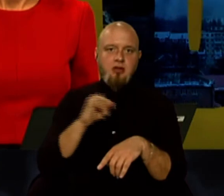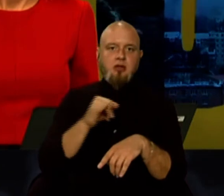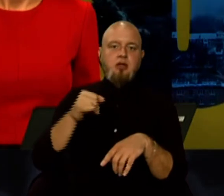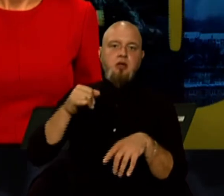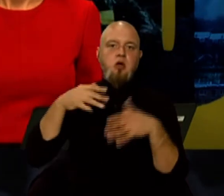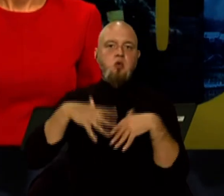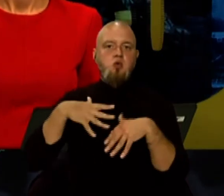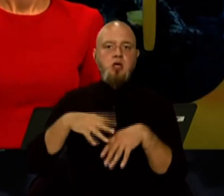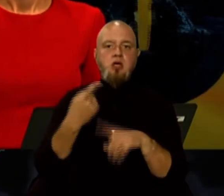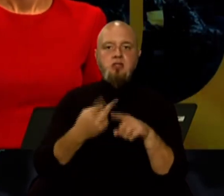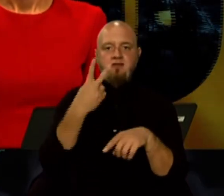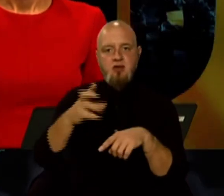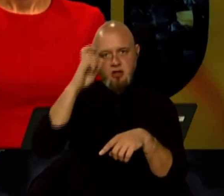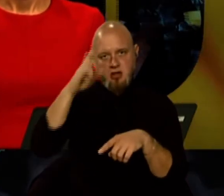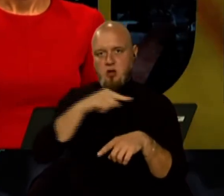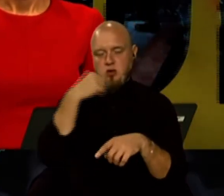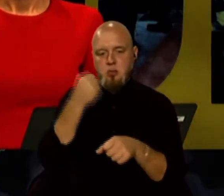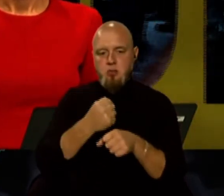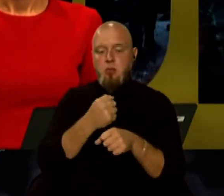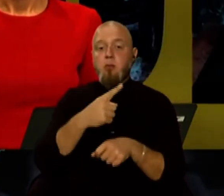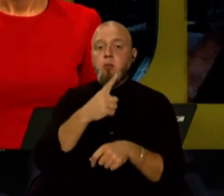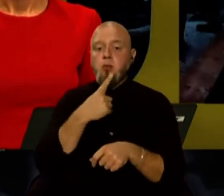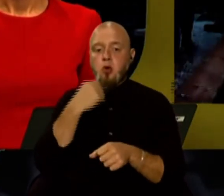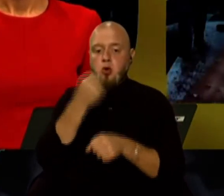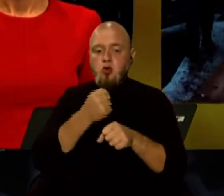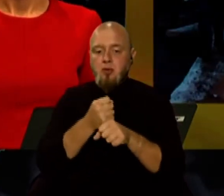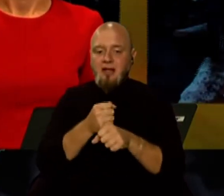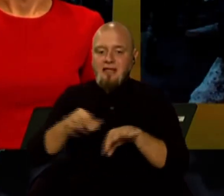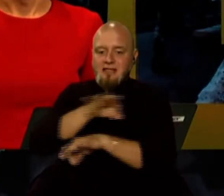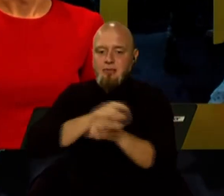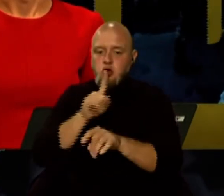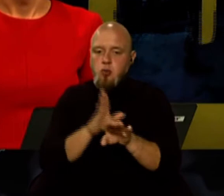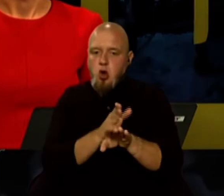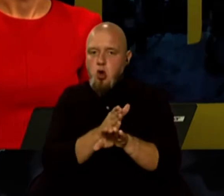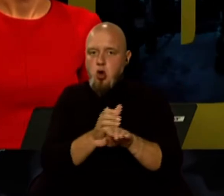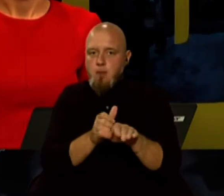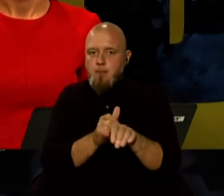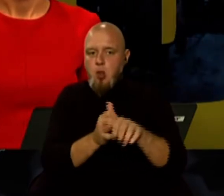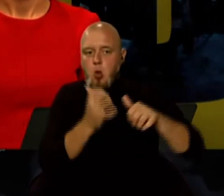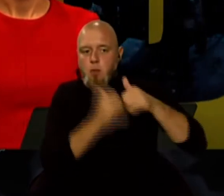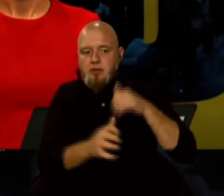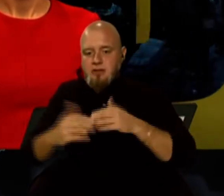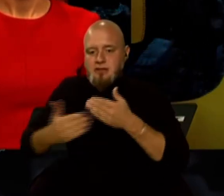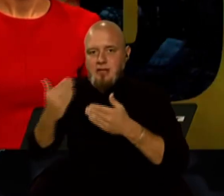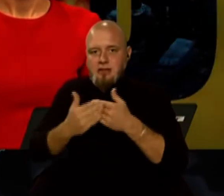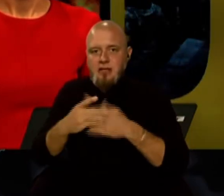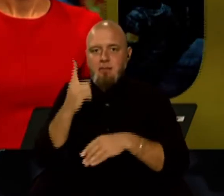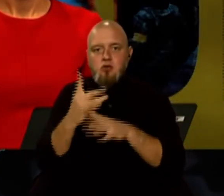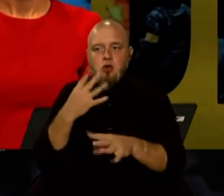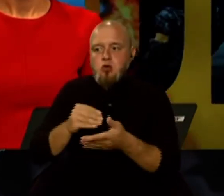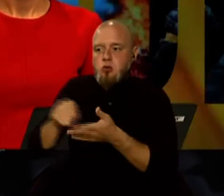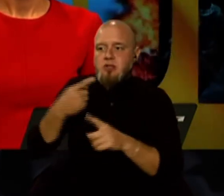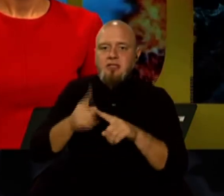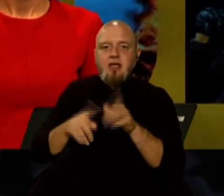Росія пробує розробити схеми для того, щоб обійти санкції, в першу чергу закупити от ці